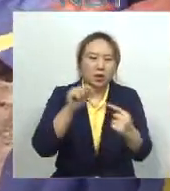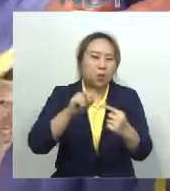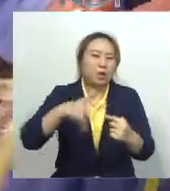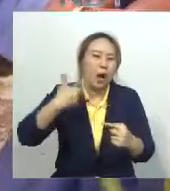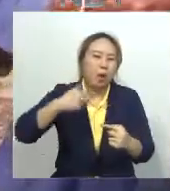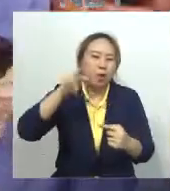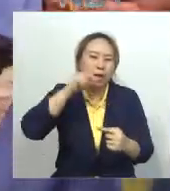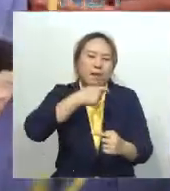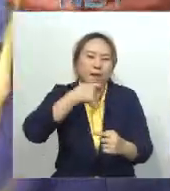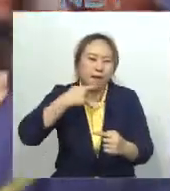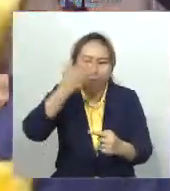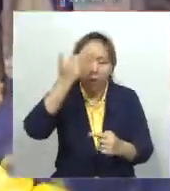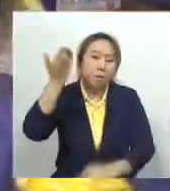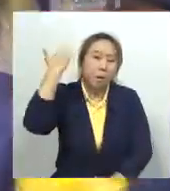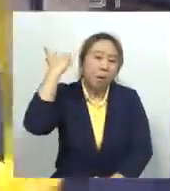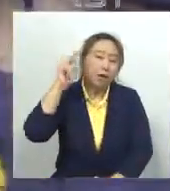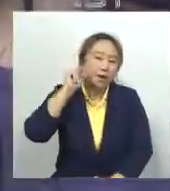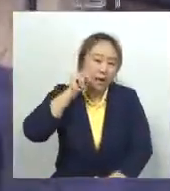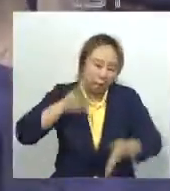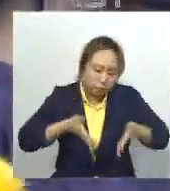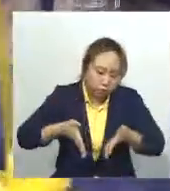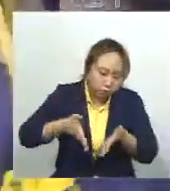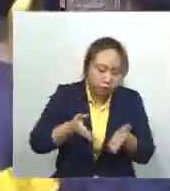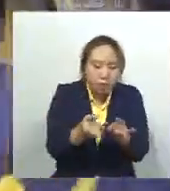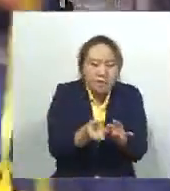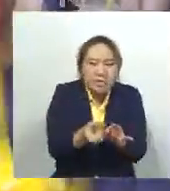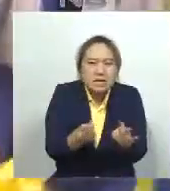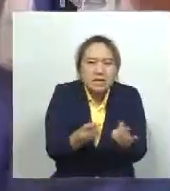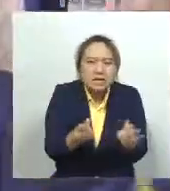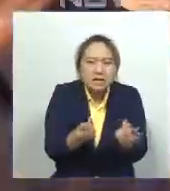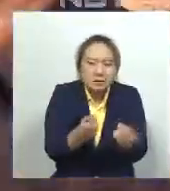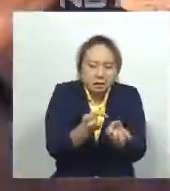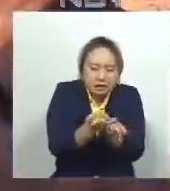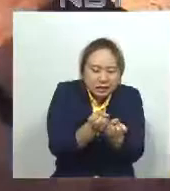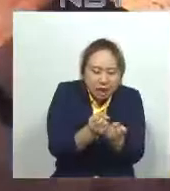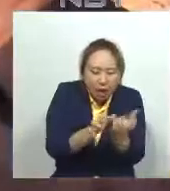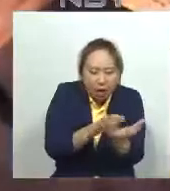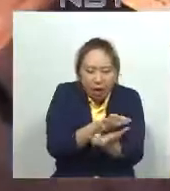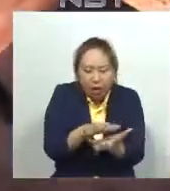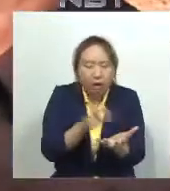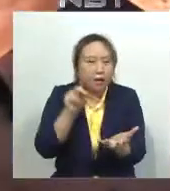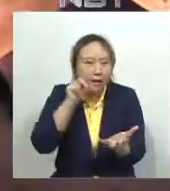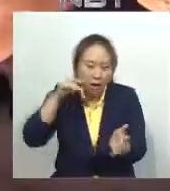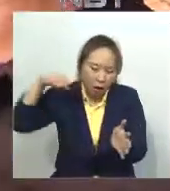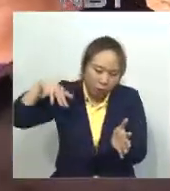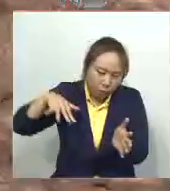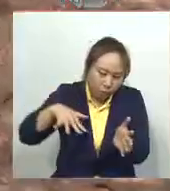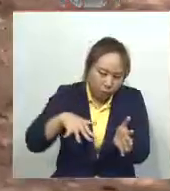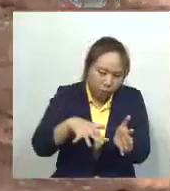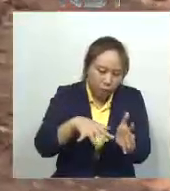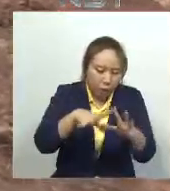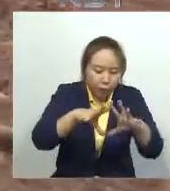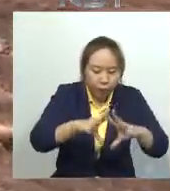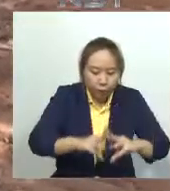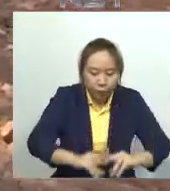บนี้นะครับเพราะว่าในอดีตคลองส่งน้ำนั้นเป็นลักษณะร่องดินร่วนนะครับปนทรายทำให้น้ำเวลาส่งมาเนี่ยสูญหายระหว่างท